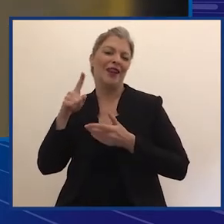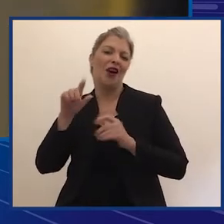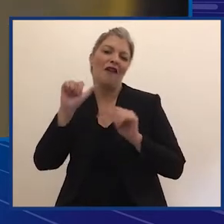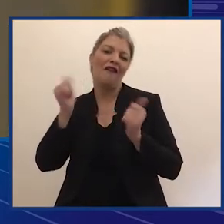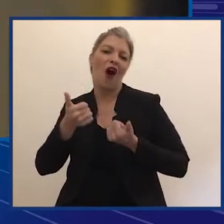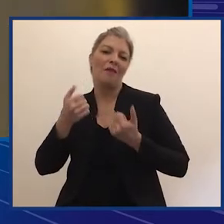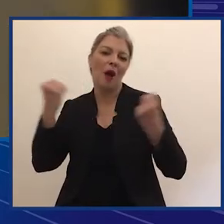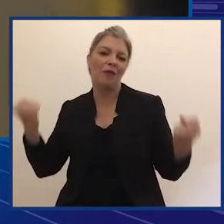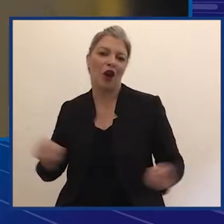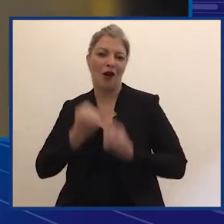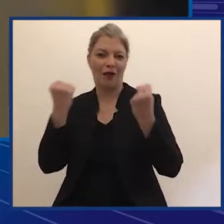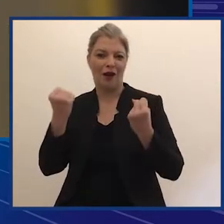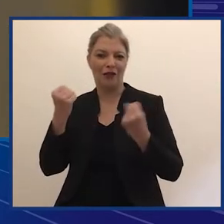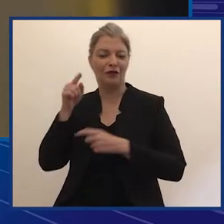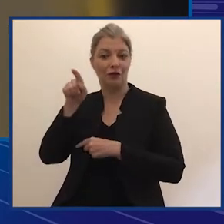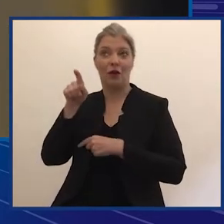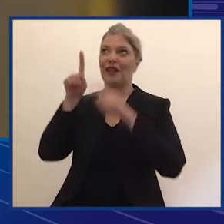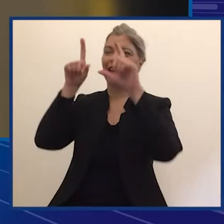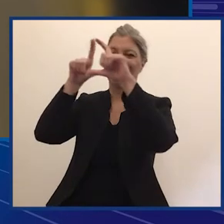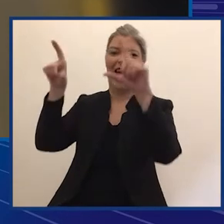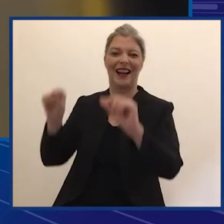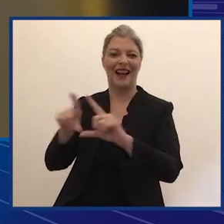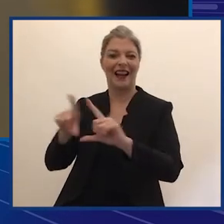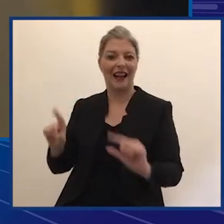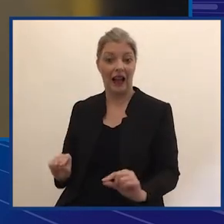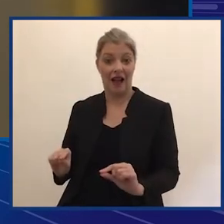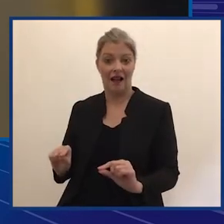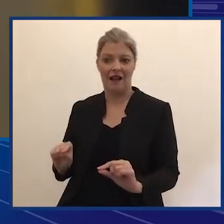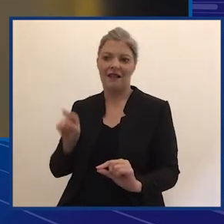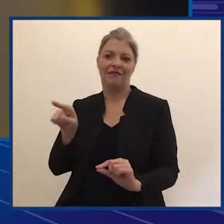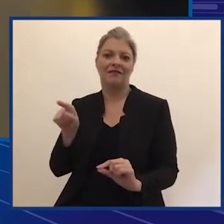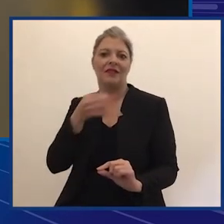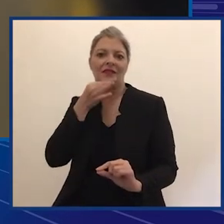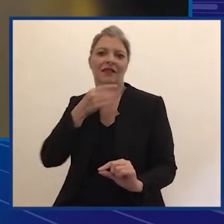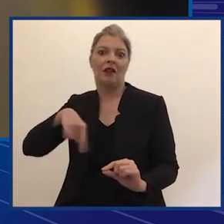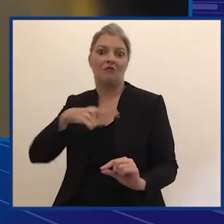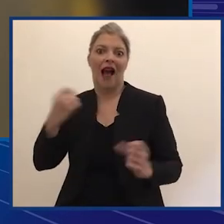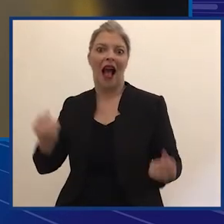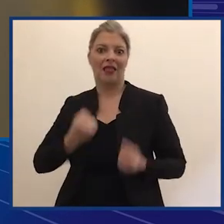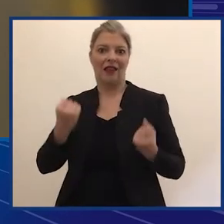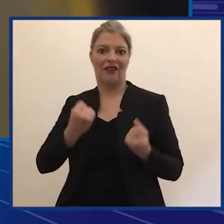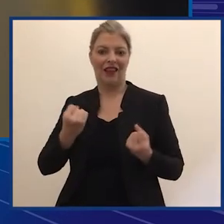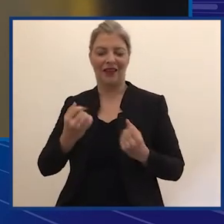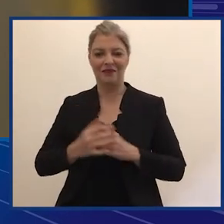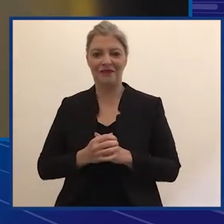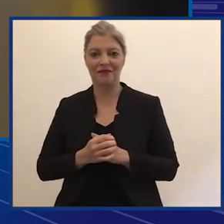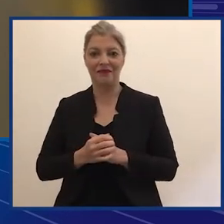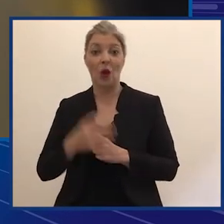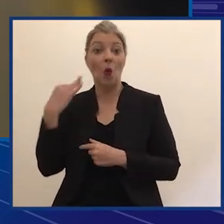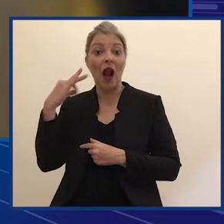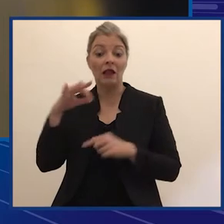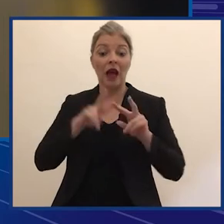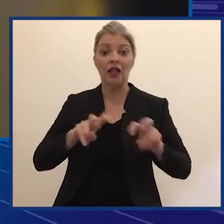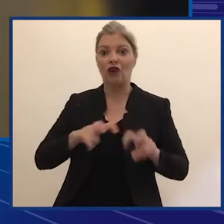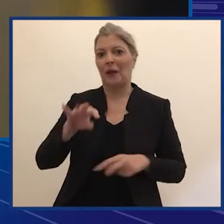una targa. Qui fuori ne vedete un certo numero che quindi testimonia il fatto che siamo attrattivi nel senso di finanziamenti alla ricerca. Quindi la qualità